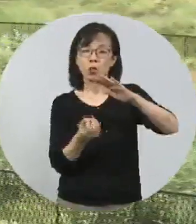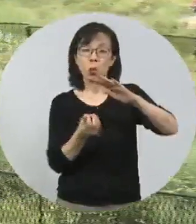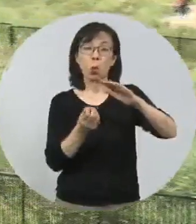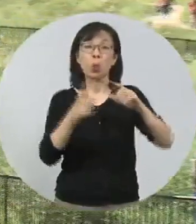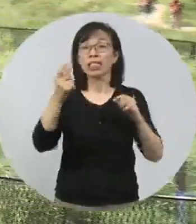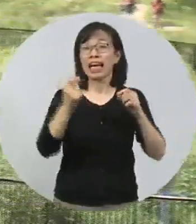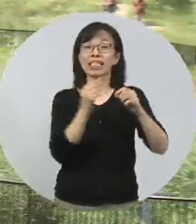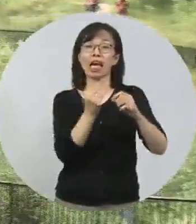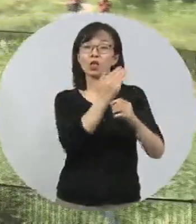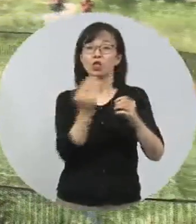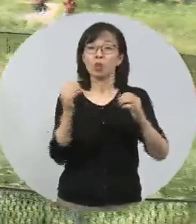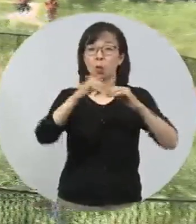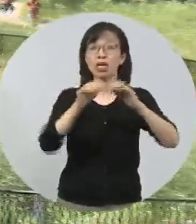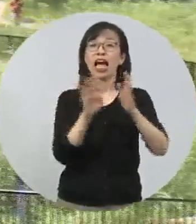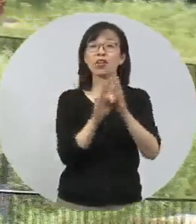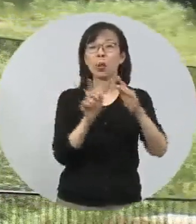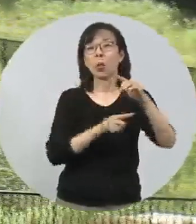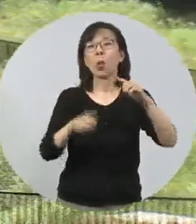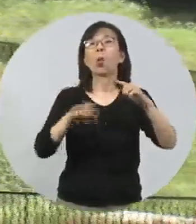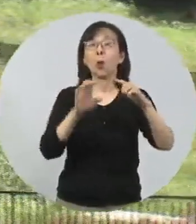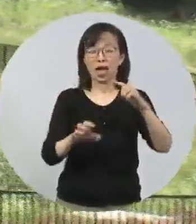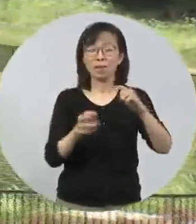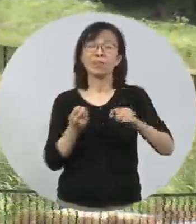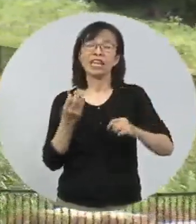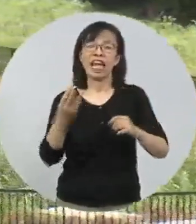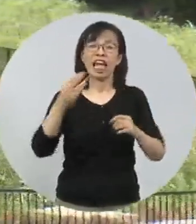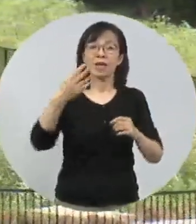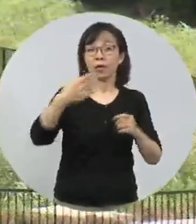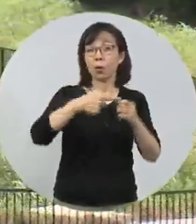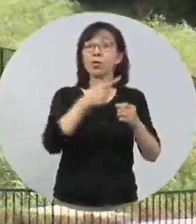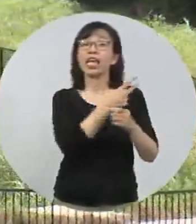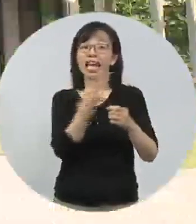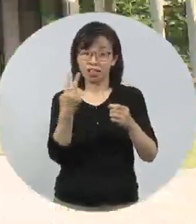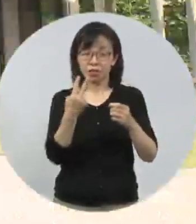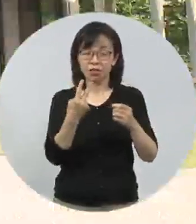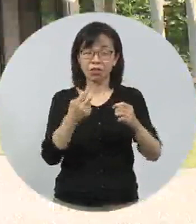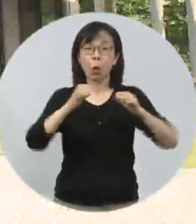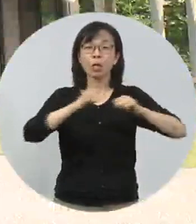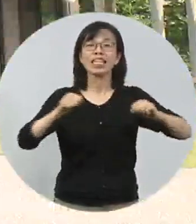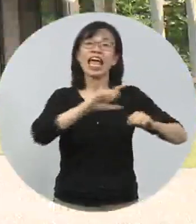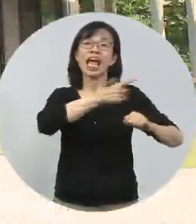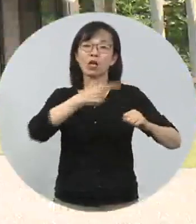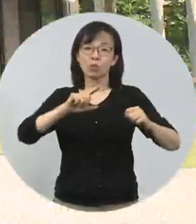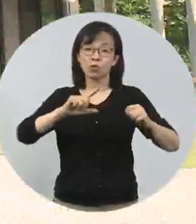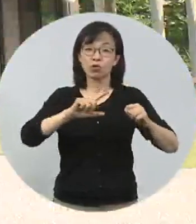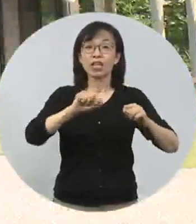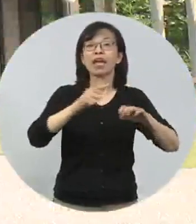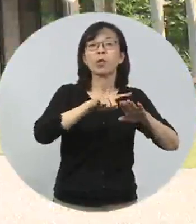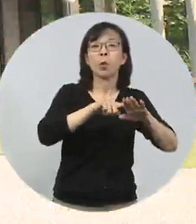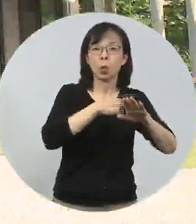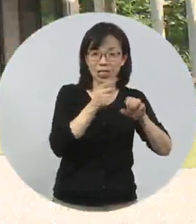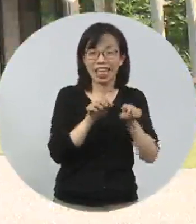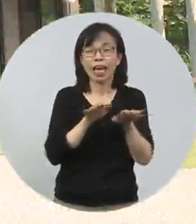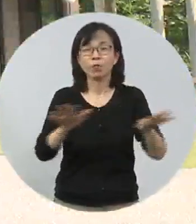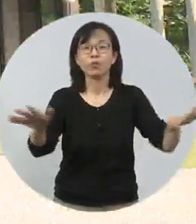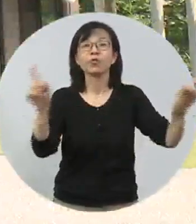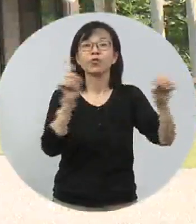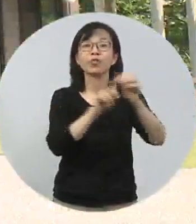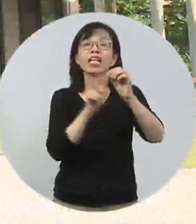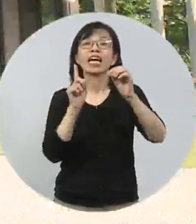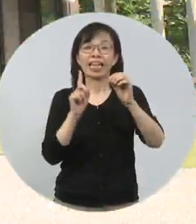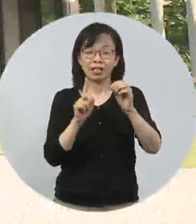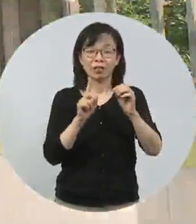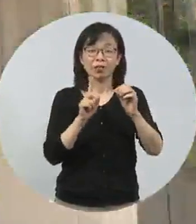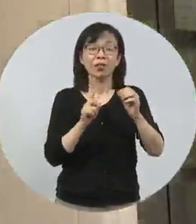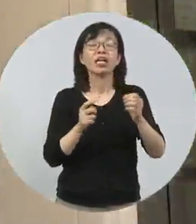園、令和5年度からは生物多様性の普及啓発につなげる生物多様性サテライト